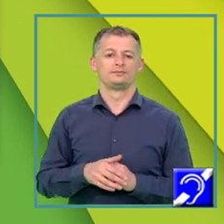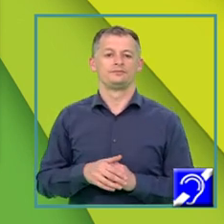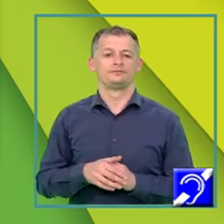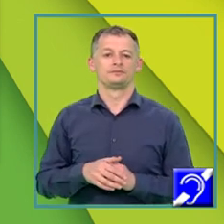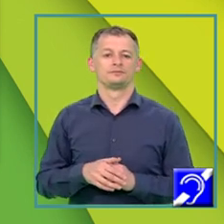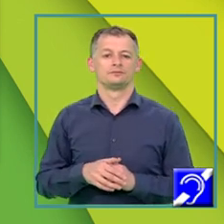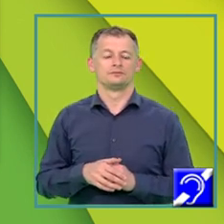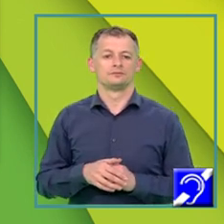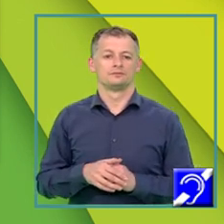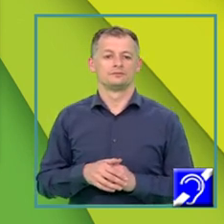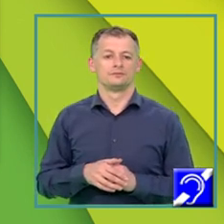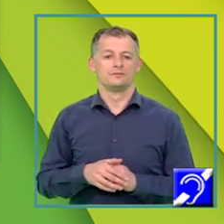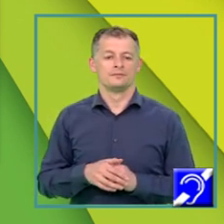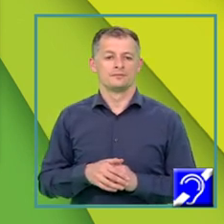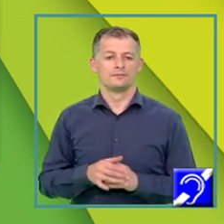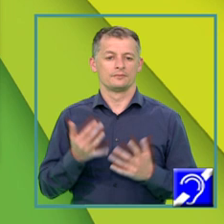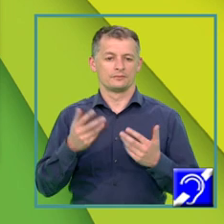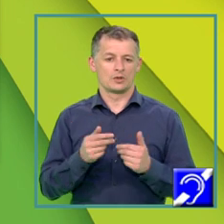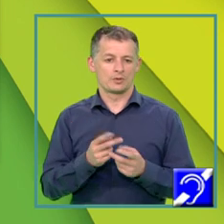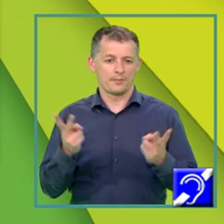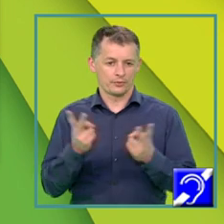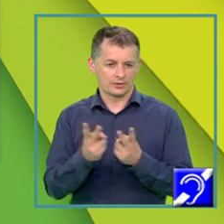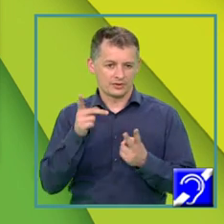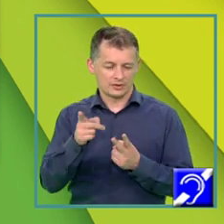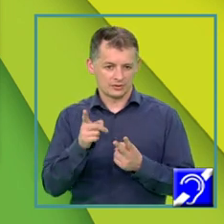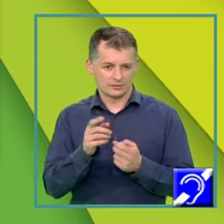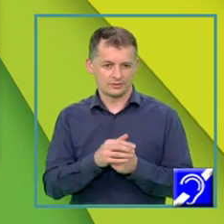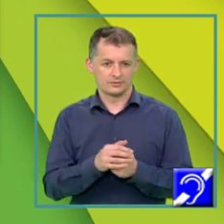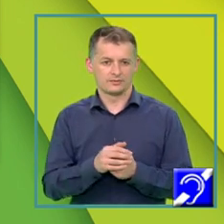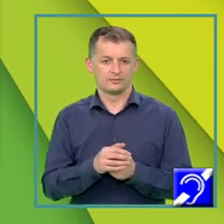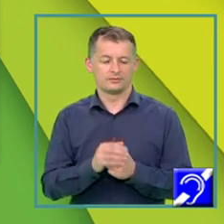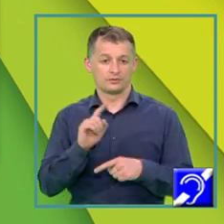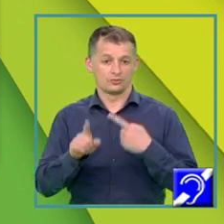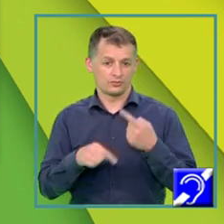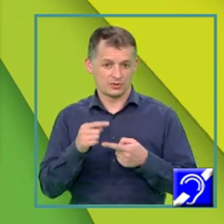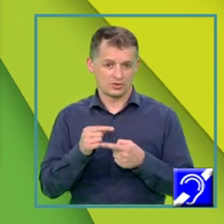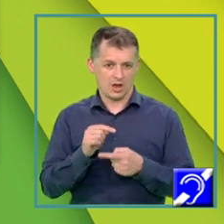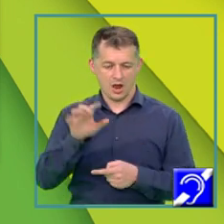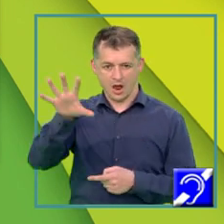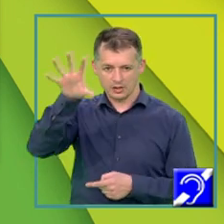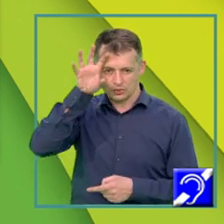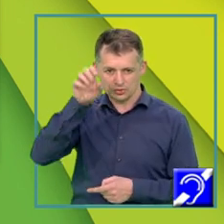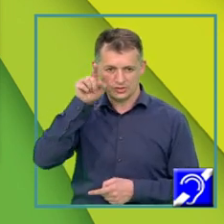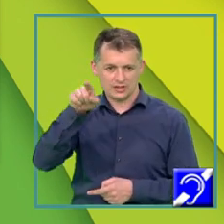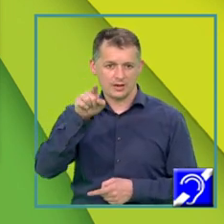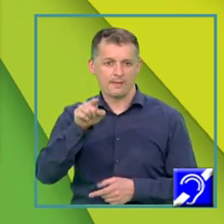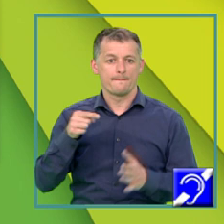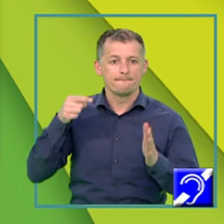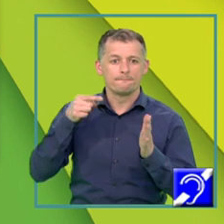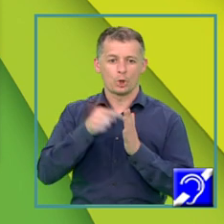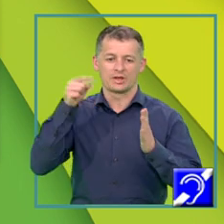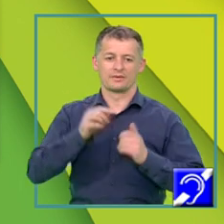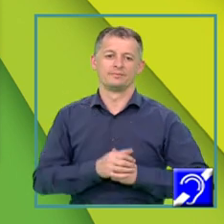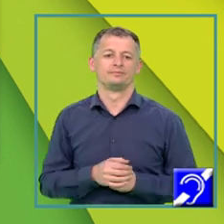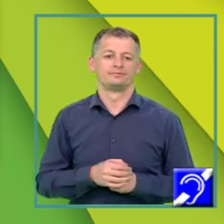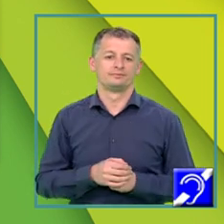cu valoarea corespunzătoare lui expresii in poziții după cea reținută de pointer Simetric